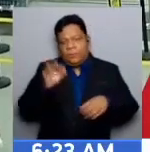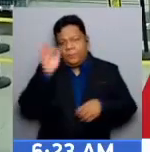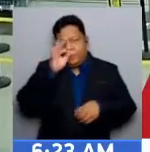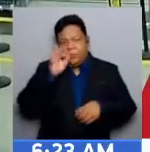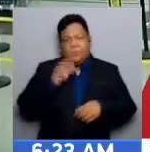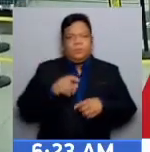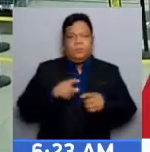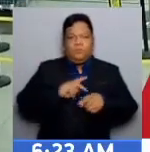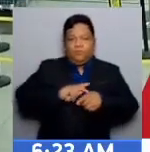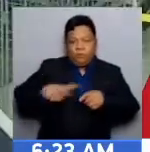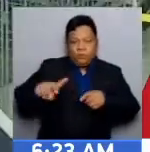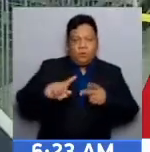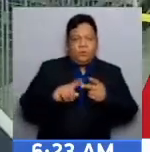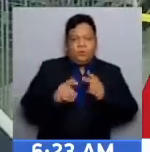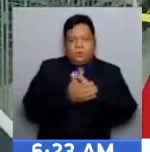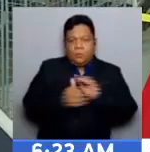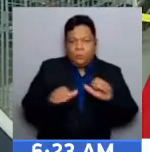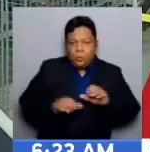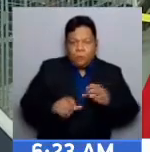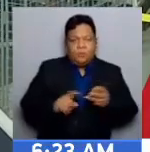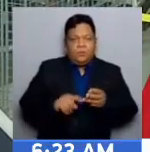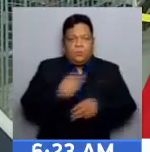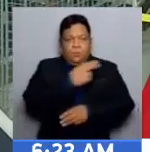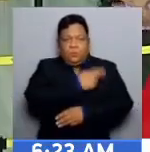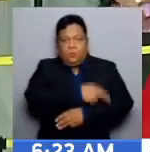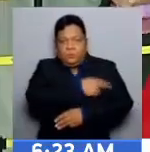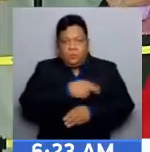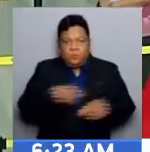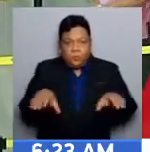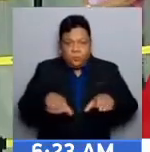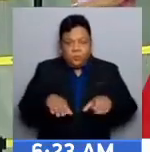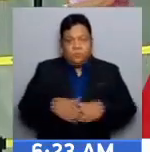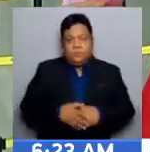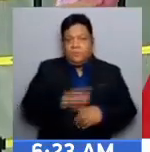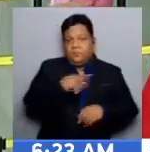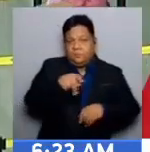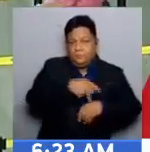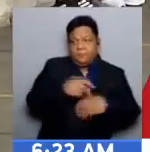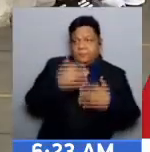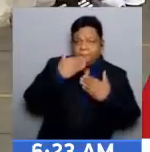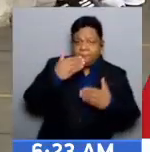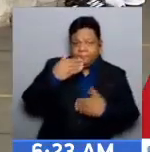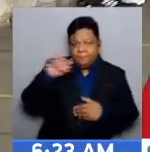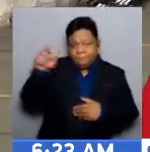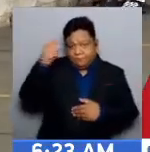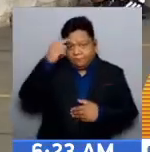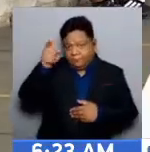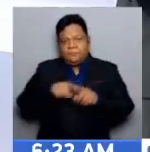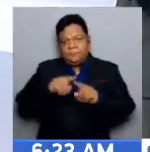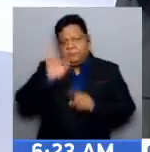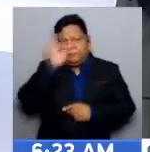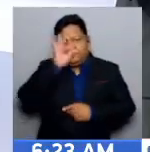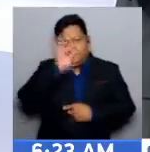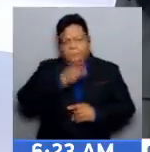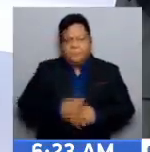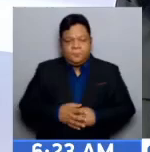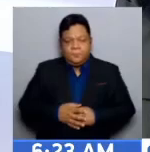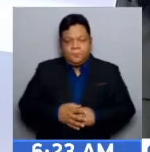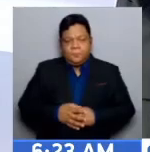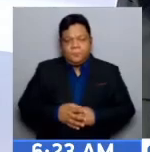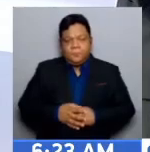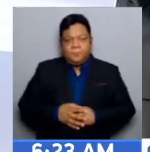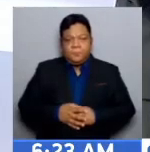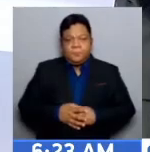workers. Nagpasalamat ang Pilipinas sa German government para sa maayos na trato sa mga Pinoy doon. Positibo